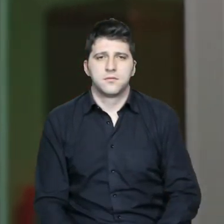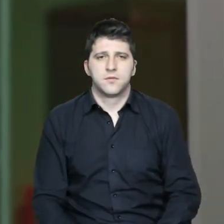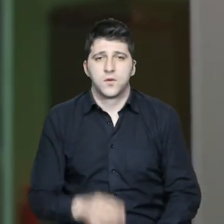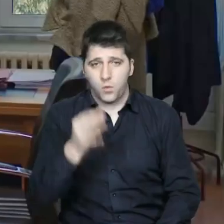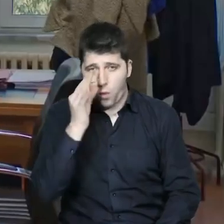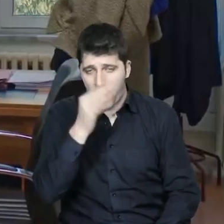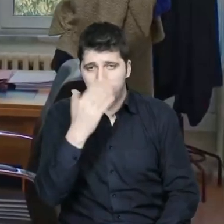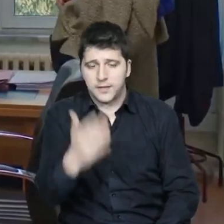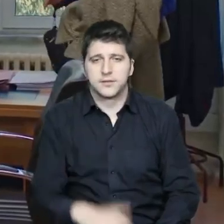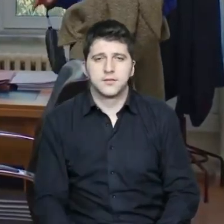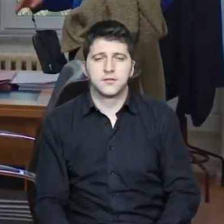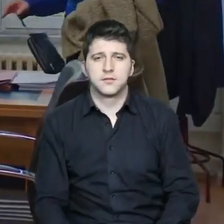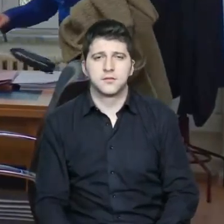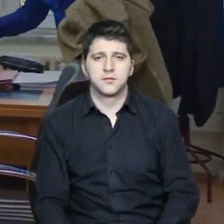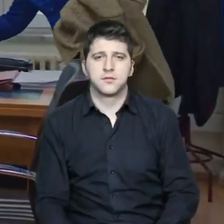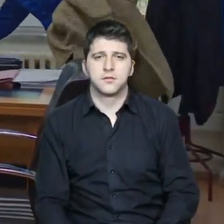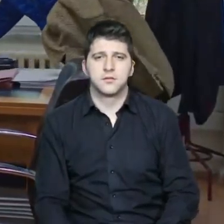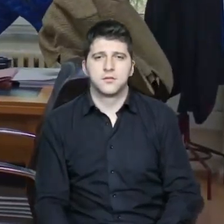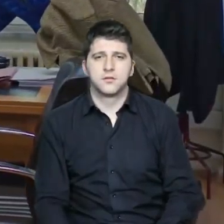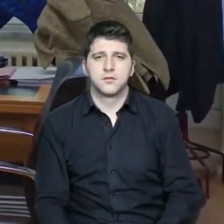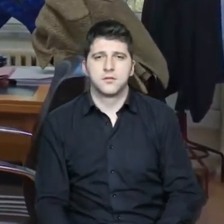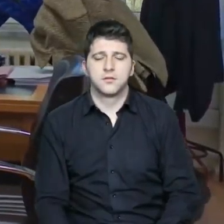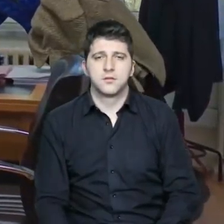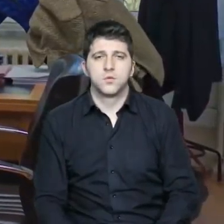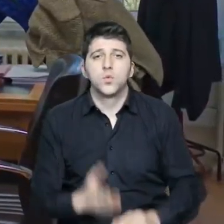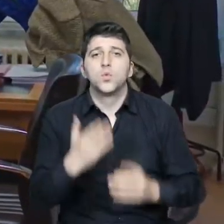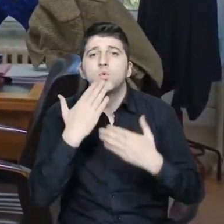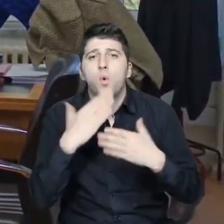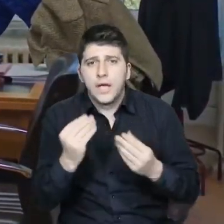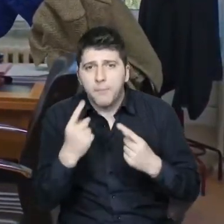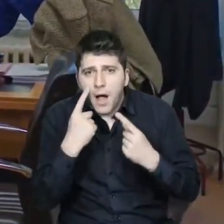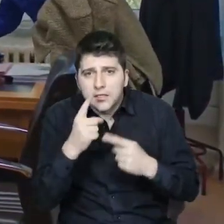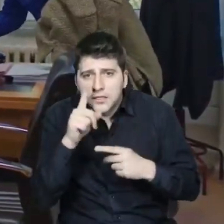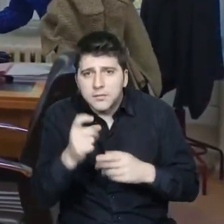Kolay gelsin. Yoktu değil mi? İyice baktınız mı?